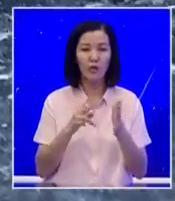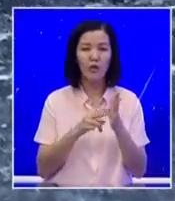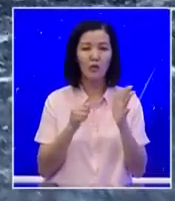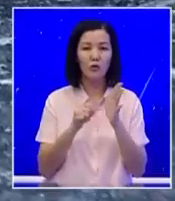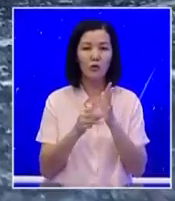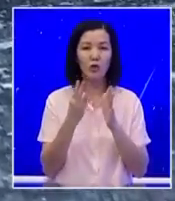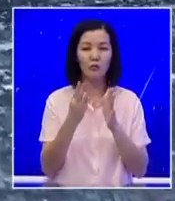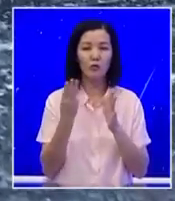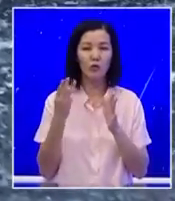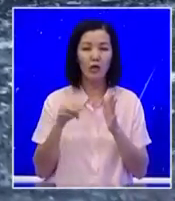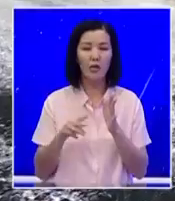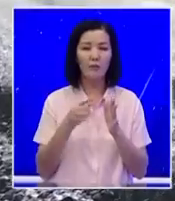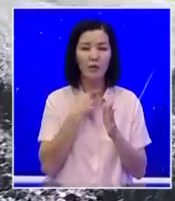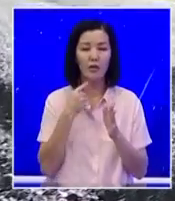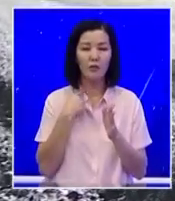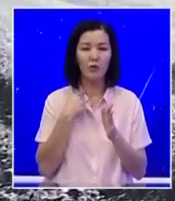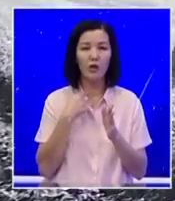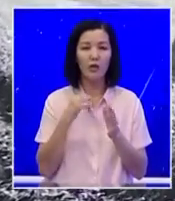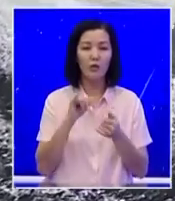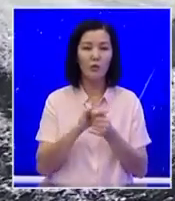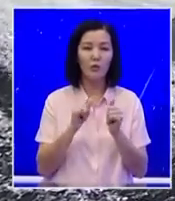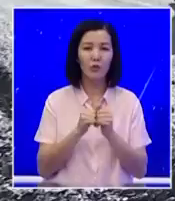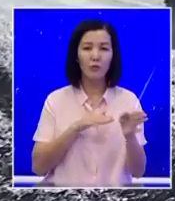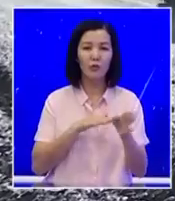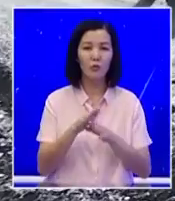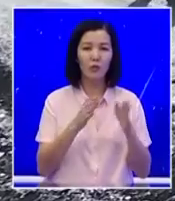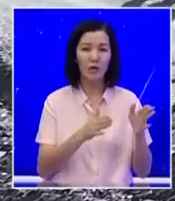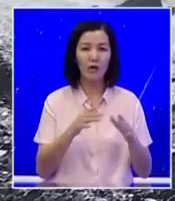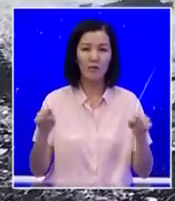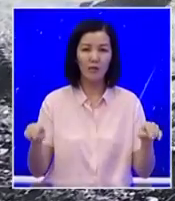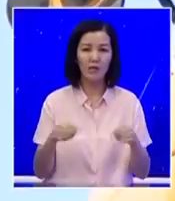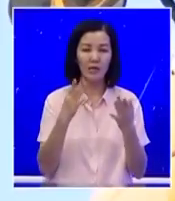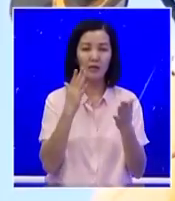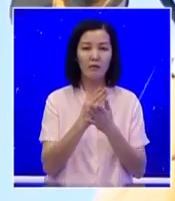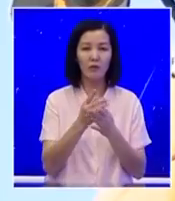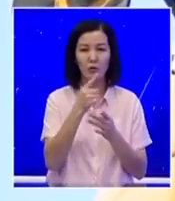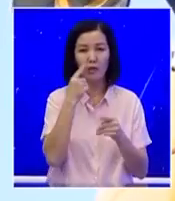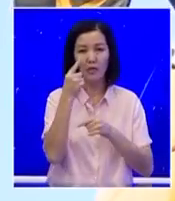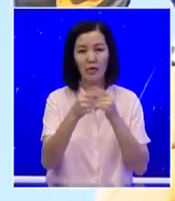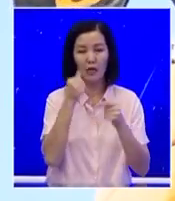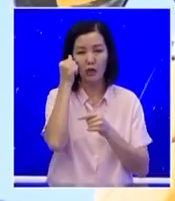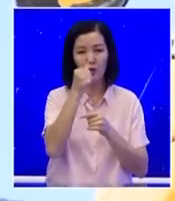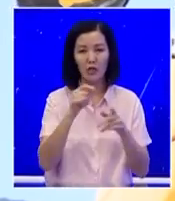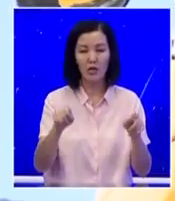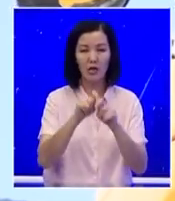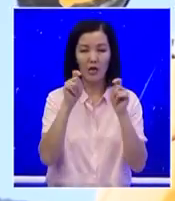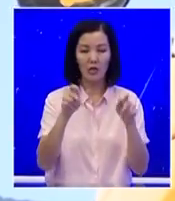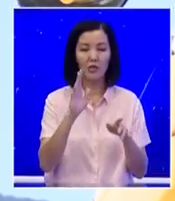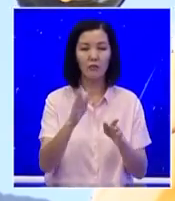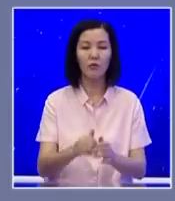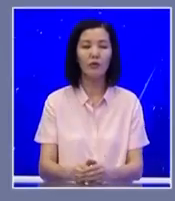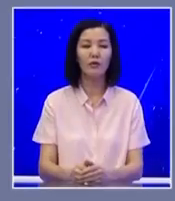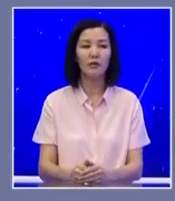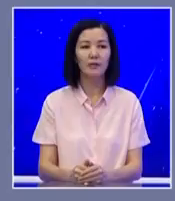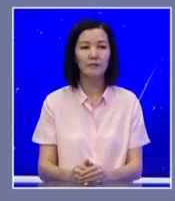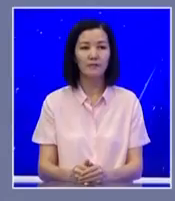463 шақырымдық Талдықорған Өскемен тас жолы да толықтай қалыпқа келтіріліп жатыр. Бұйыртса, келер жылы ел игілігіне беріледі.